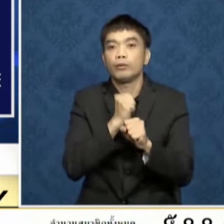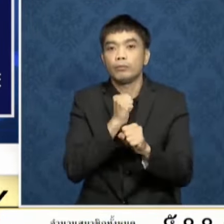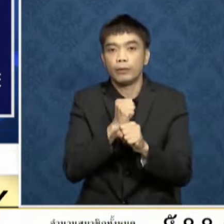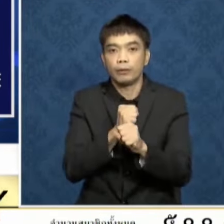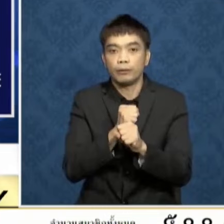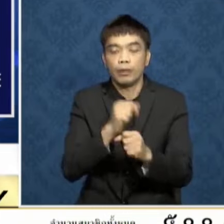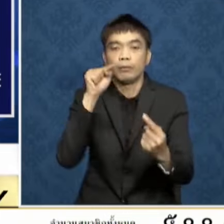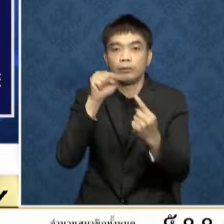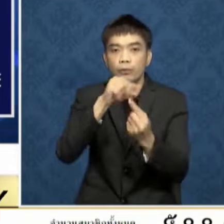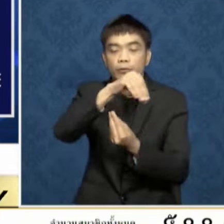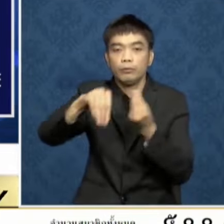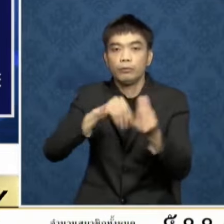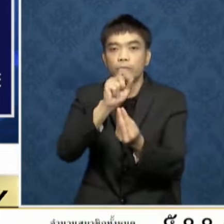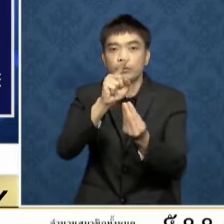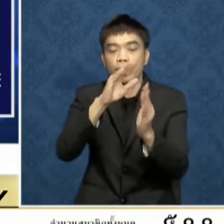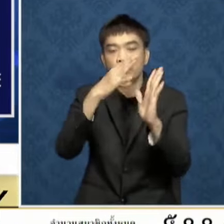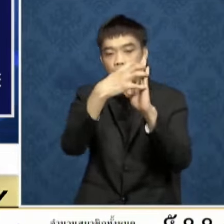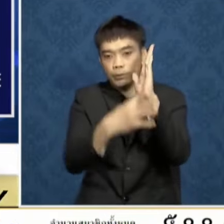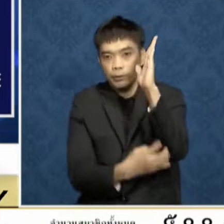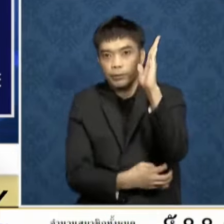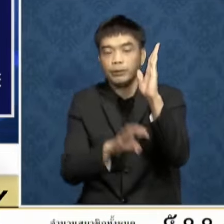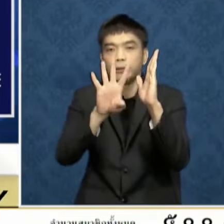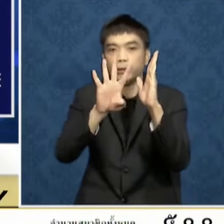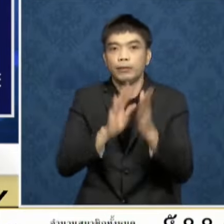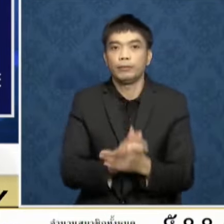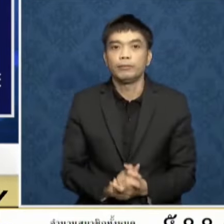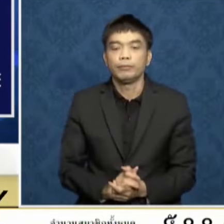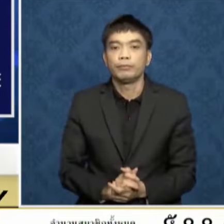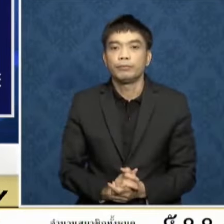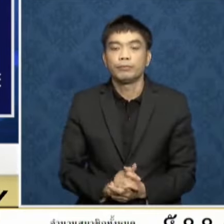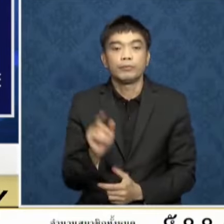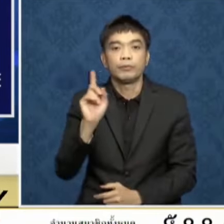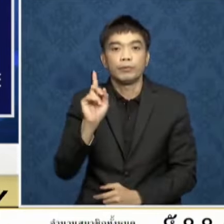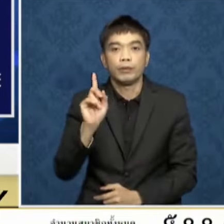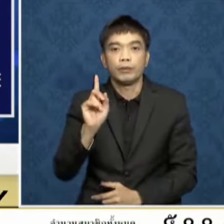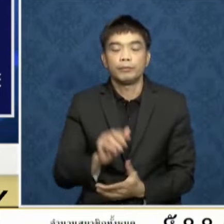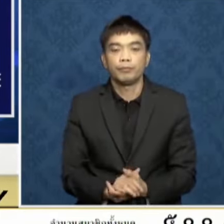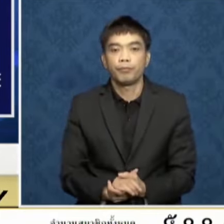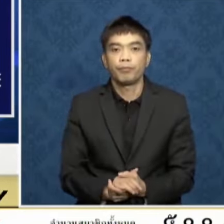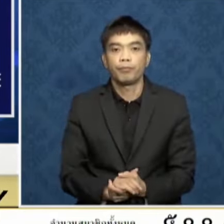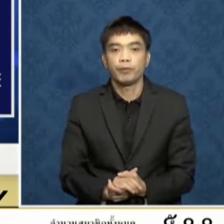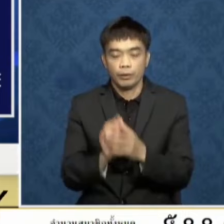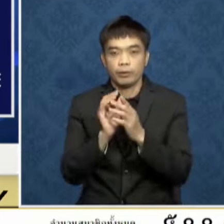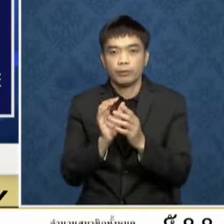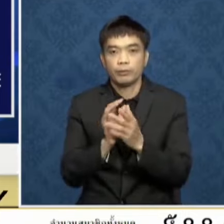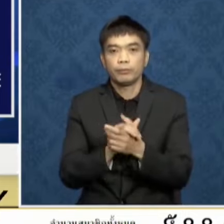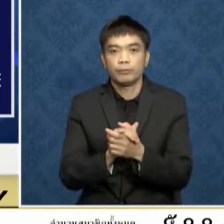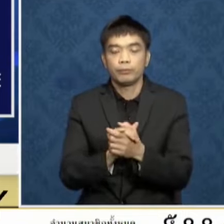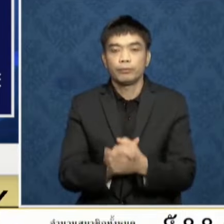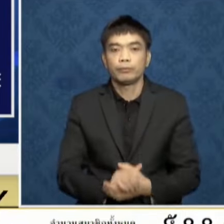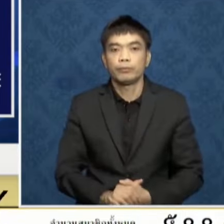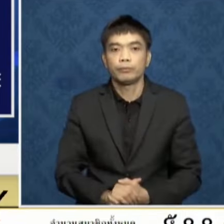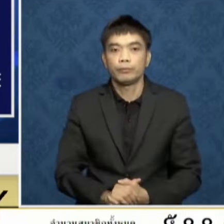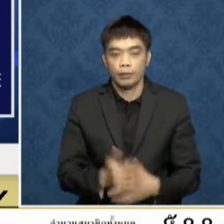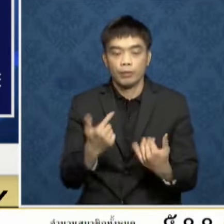ระเบียงเศรษฐกิจพิเศษ 4ภาคนะคะเราก็ให้คำนิยามงบได้ว่ามีความไร้ทิศหลงทาง